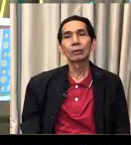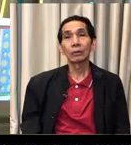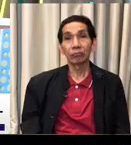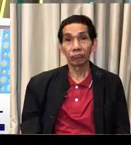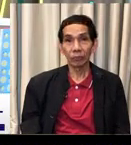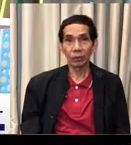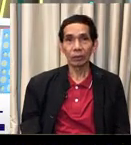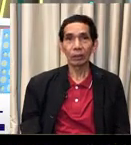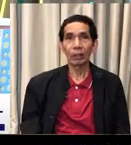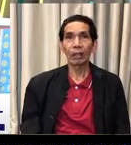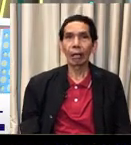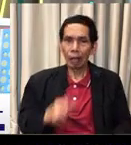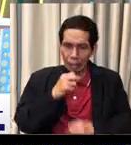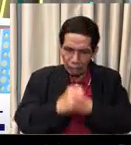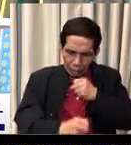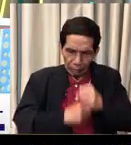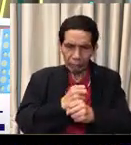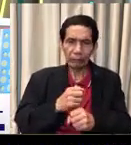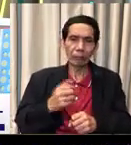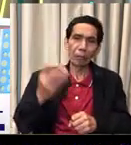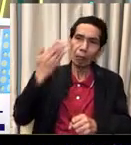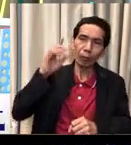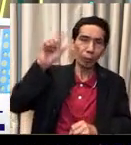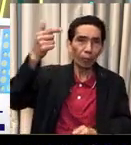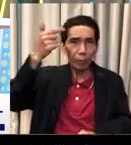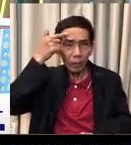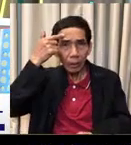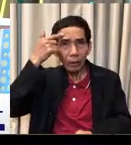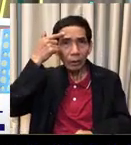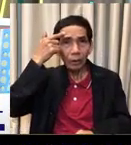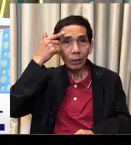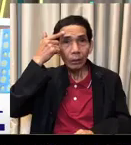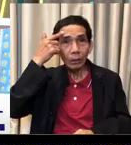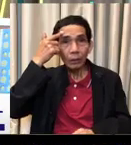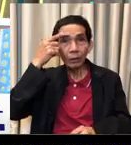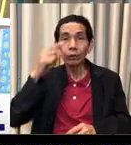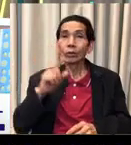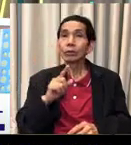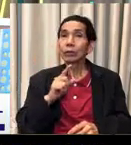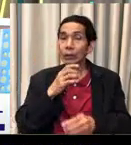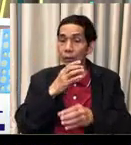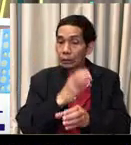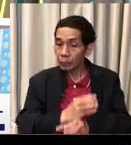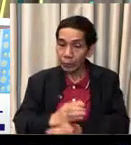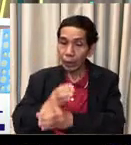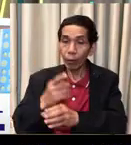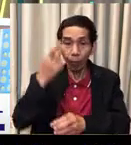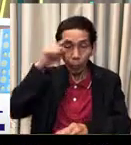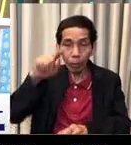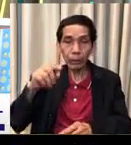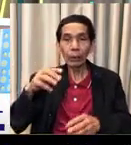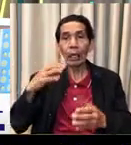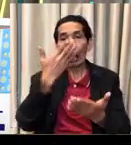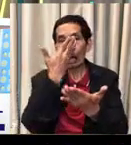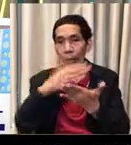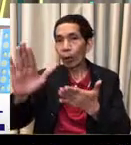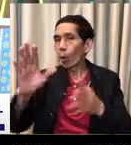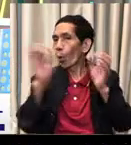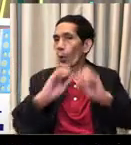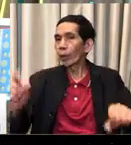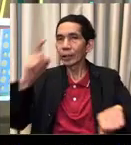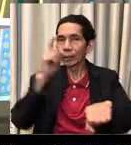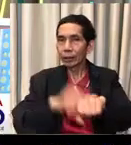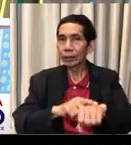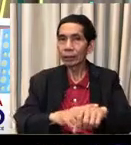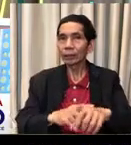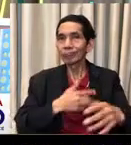Diba? Pinahirapan na silang pamahalaan na supposibing kakalinga sa kanila. Dahil napalaya sila ng wala sa oras.